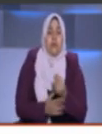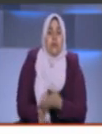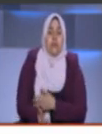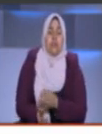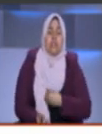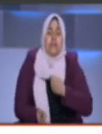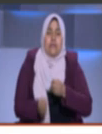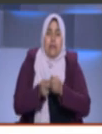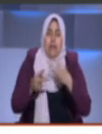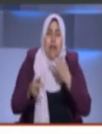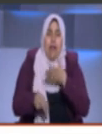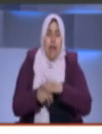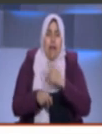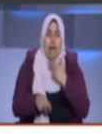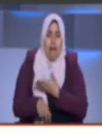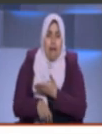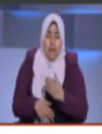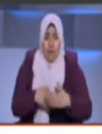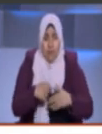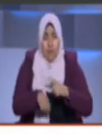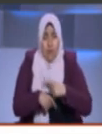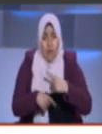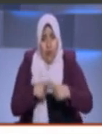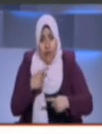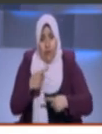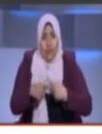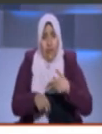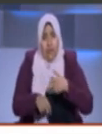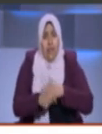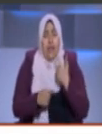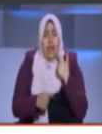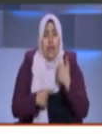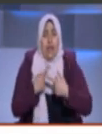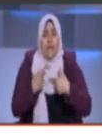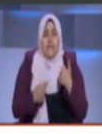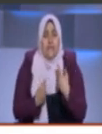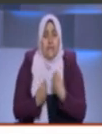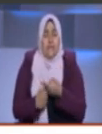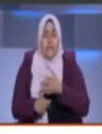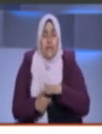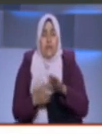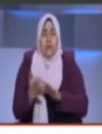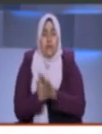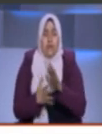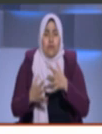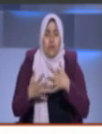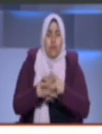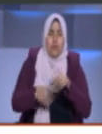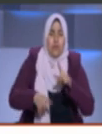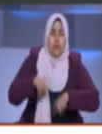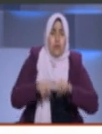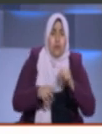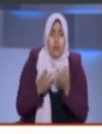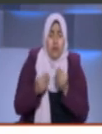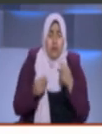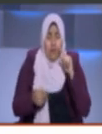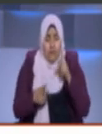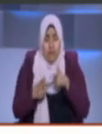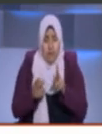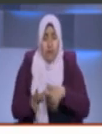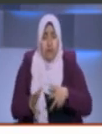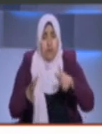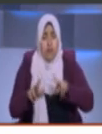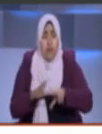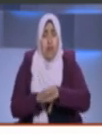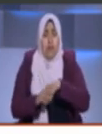خير، ومن حين لآخر يعني عادة ما تحدث مثل هذه الاشتباكات، ولكن أعتقد فتح تحقيق دينا